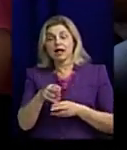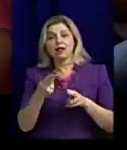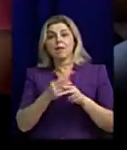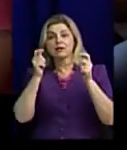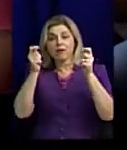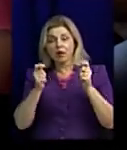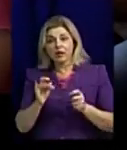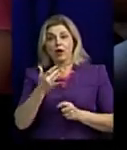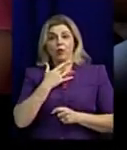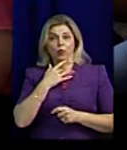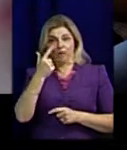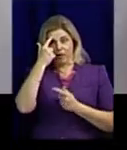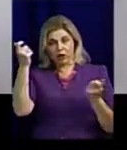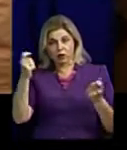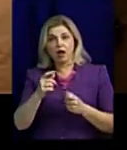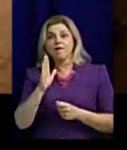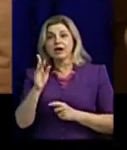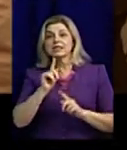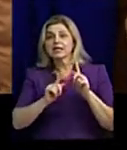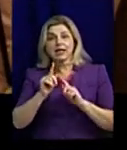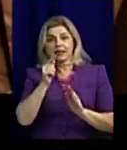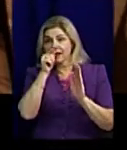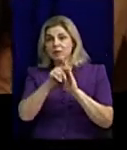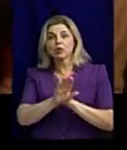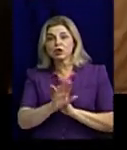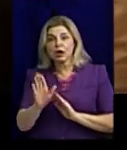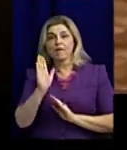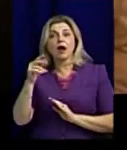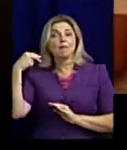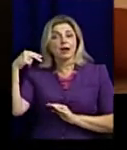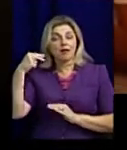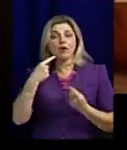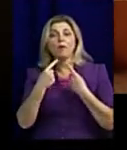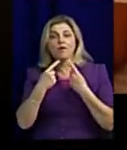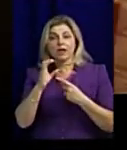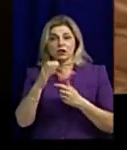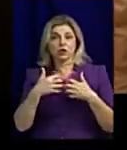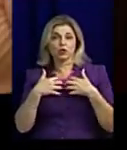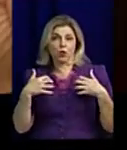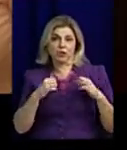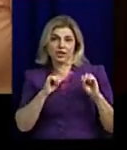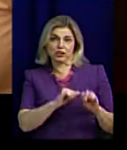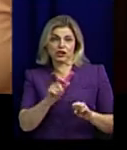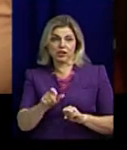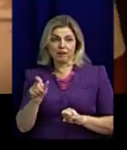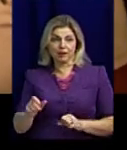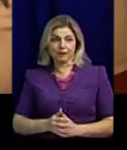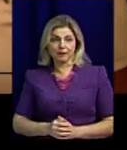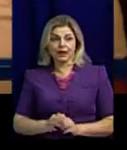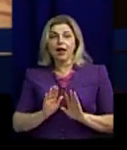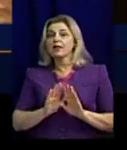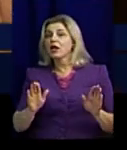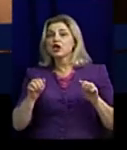і вигуків. У засідання сесії ніяк не втручались. У перерві поспілкувались з зоозахисниками. Не вирішується